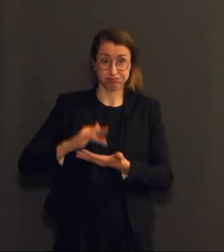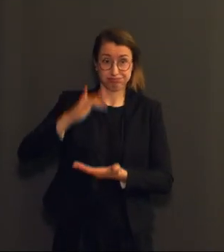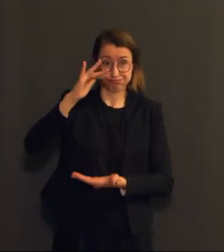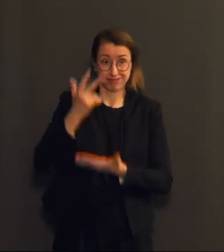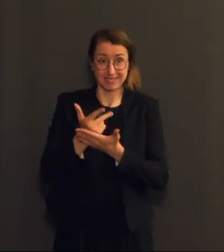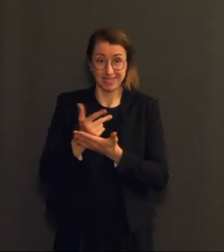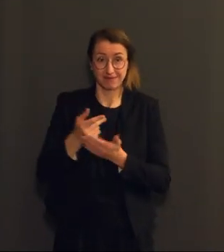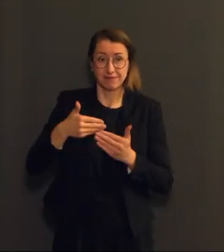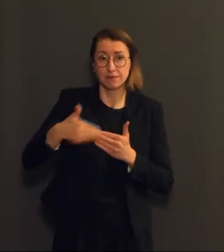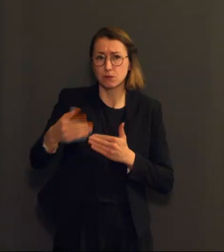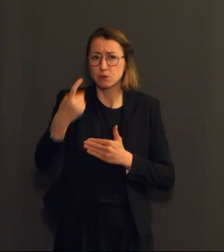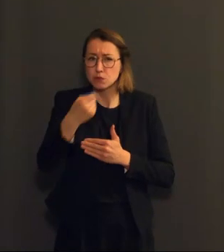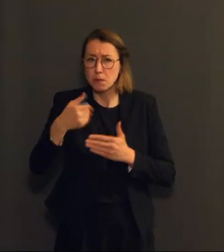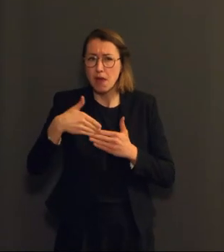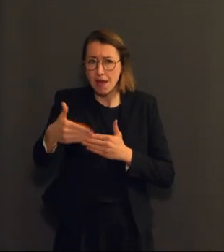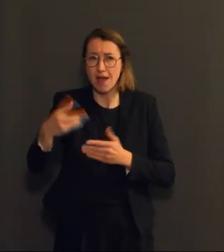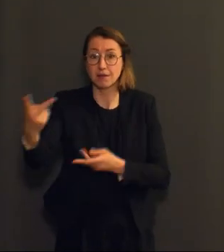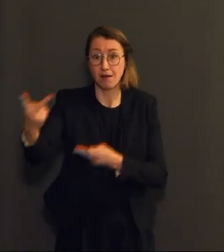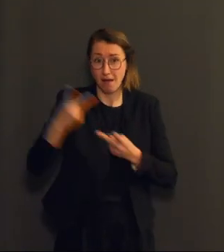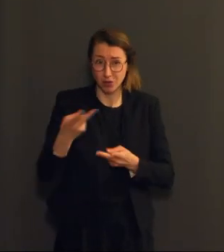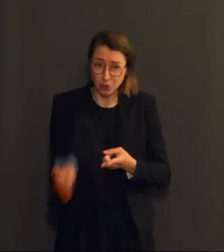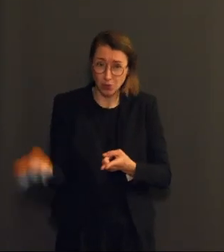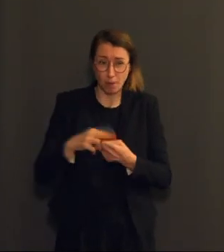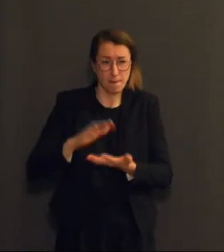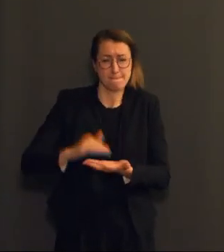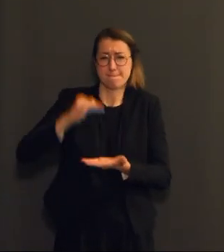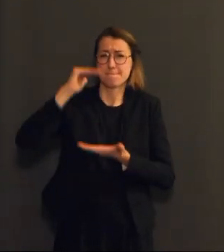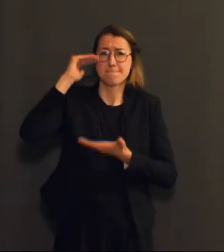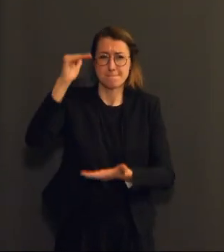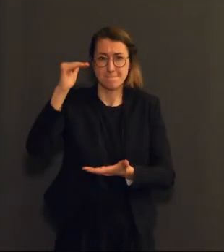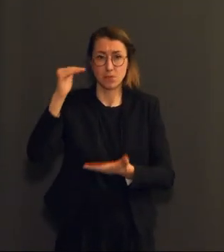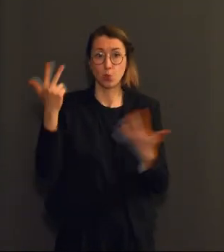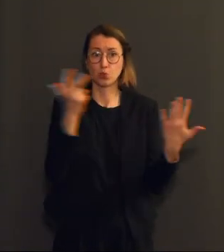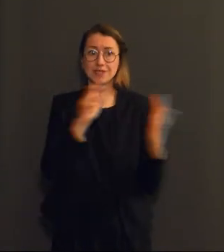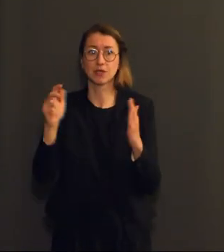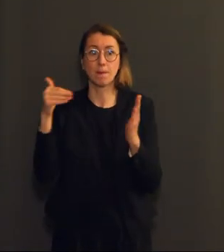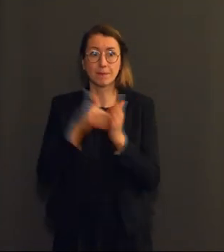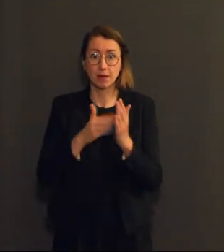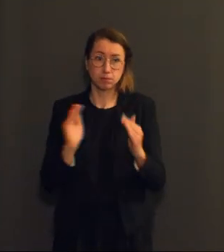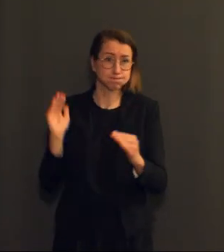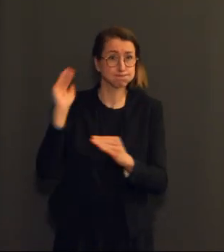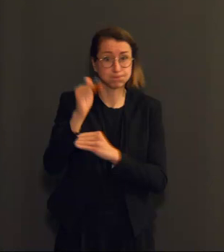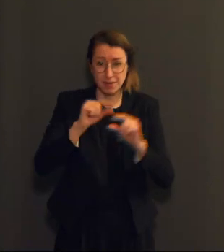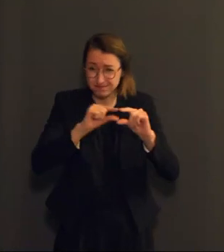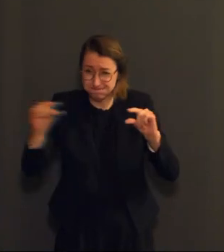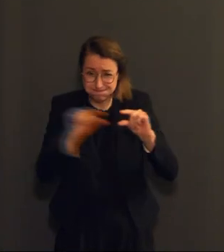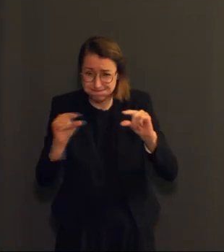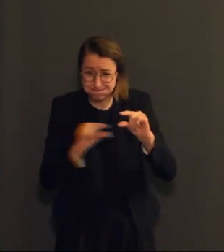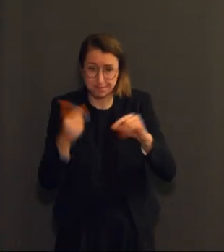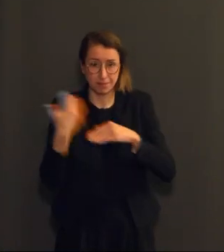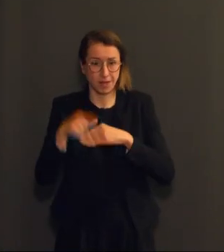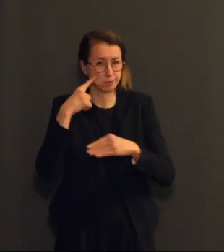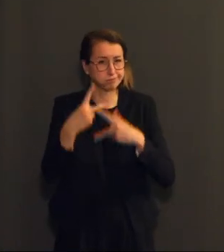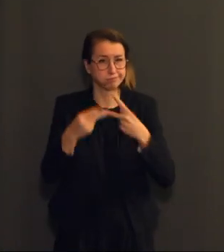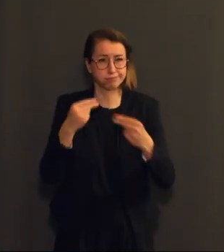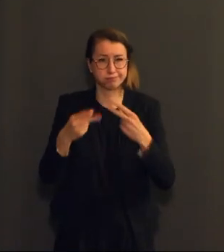ce nombre de livraisons doublera encore pour atteindre plus de 800 000 doses de vaccins livrées dans notre